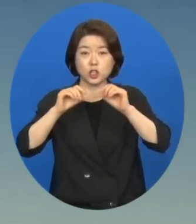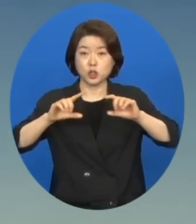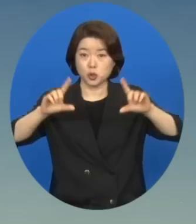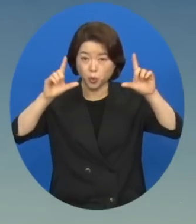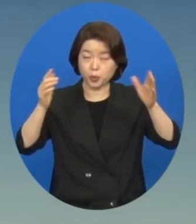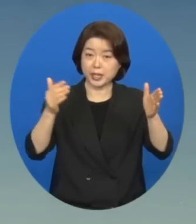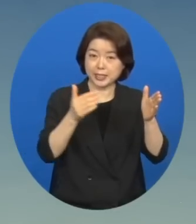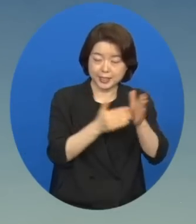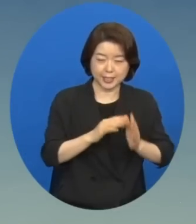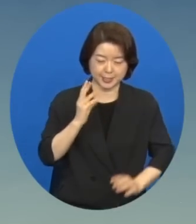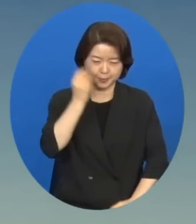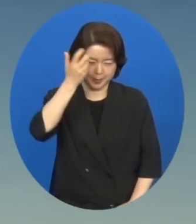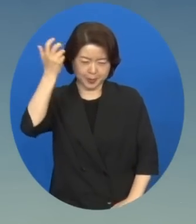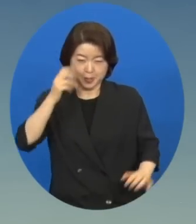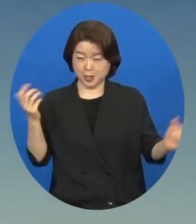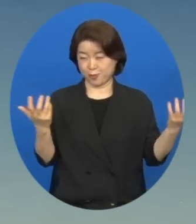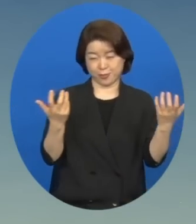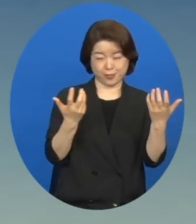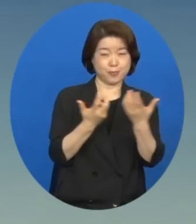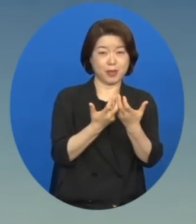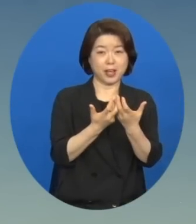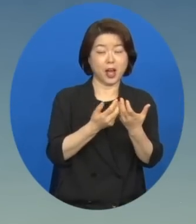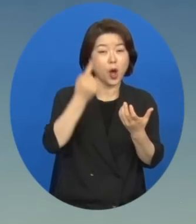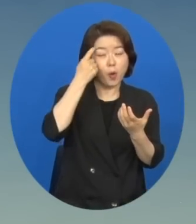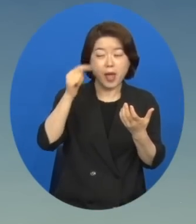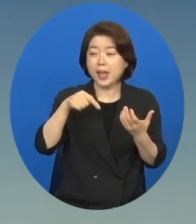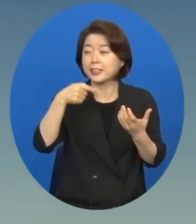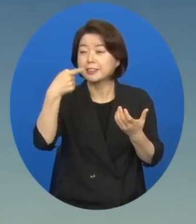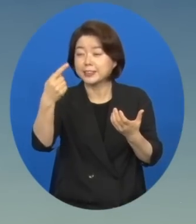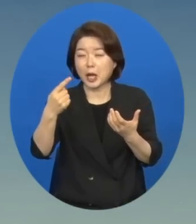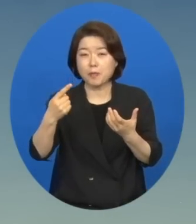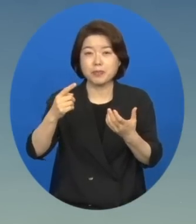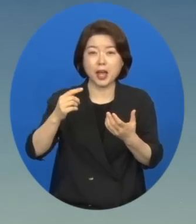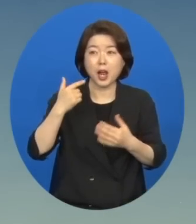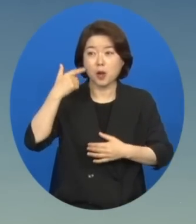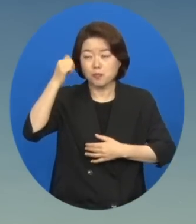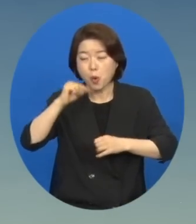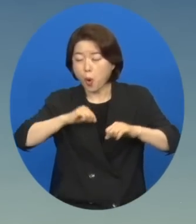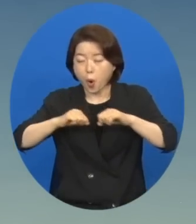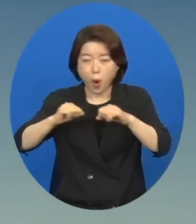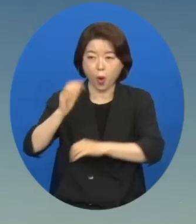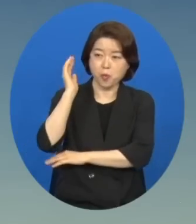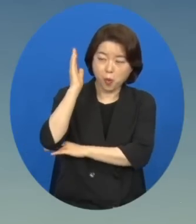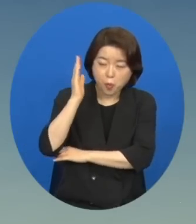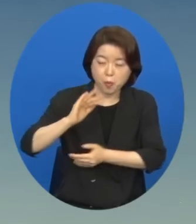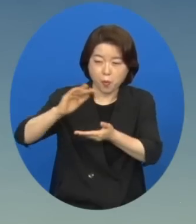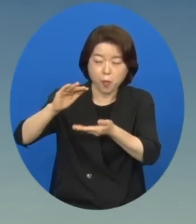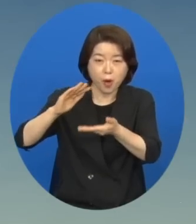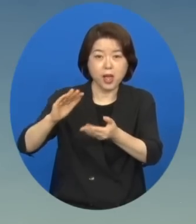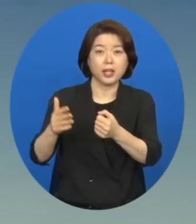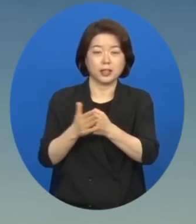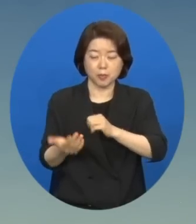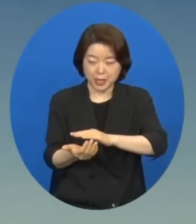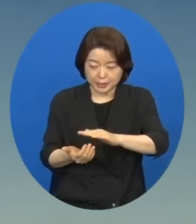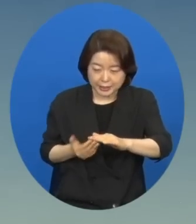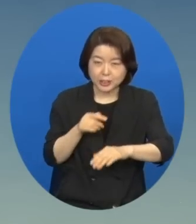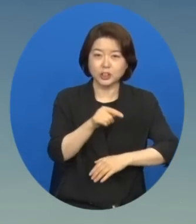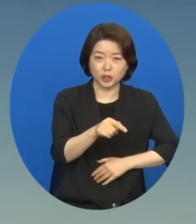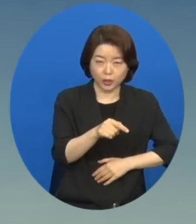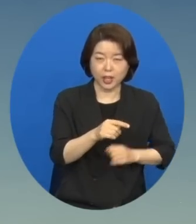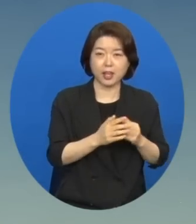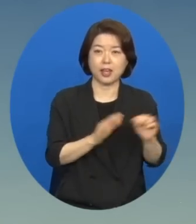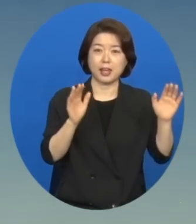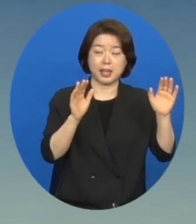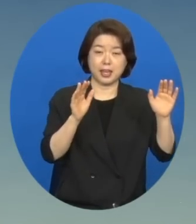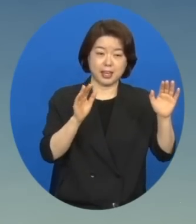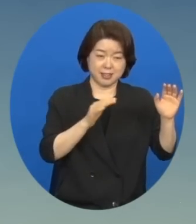토요일까지는요 성령 충만합니다. 왜냐하면 그 다음날 사역을 해야 되니까, 말씀도 전해야 되니까. 그런데 주일에 사역하고